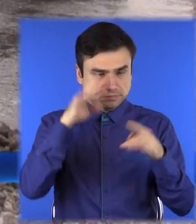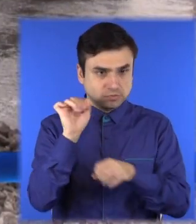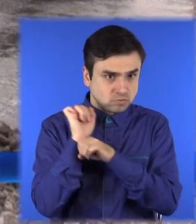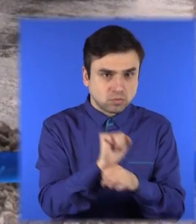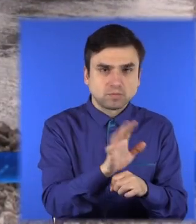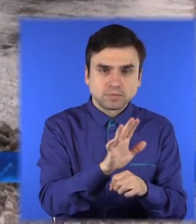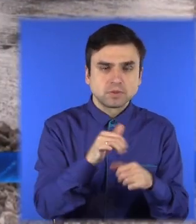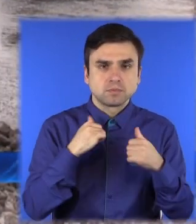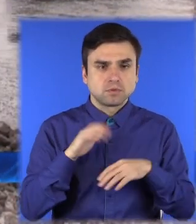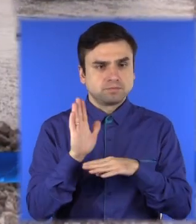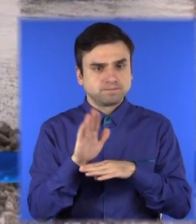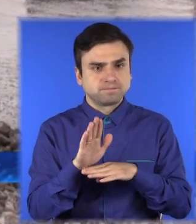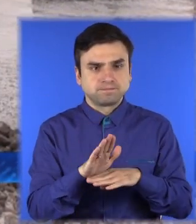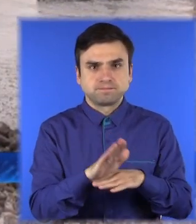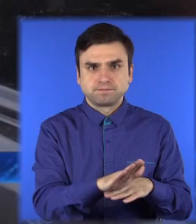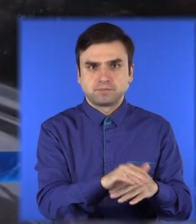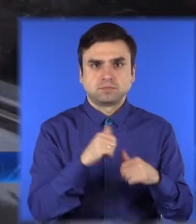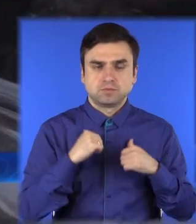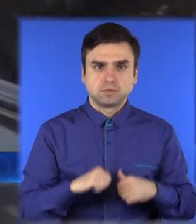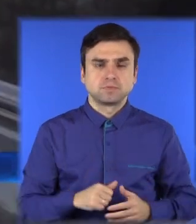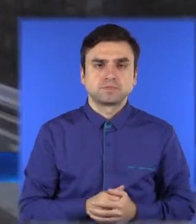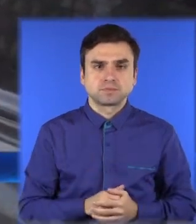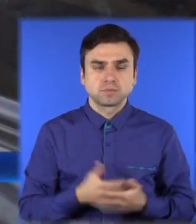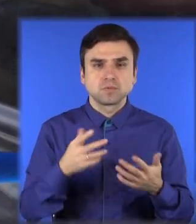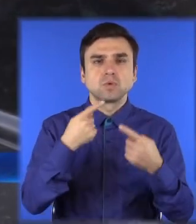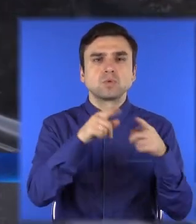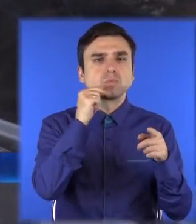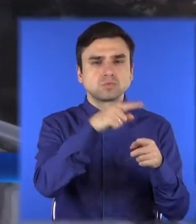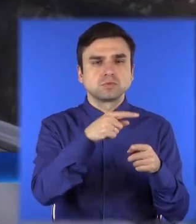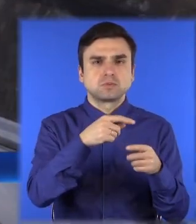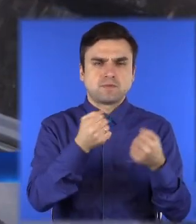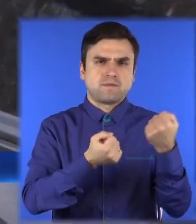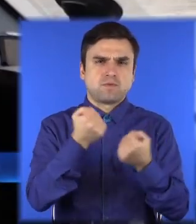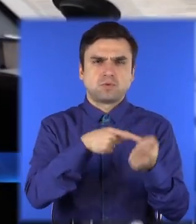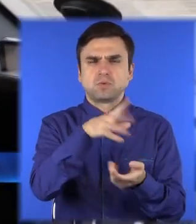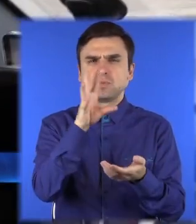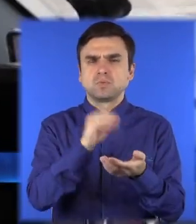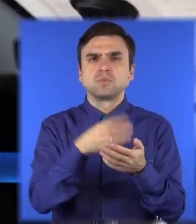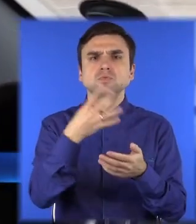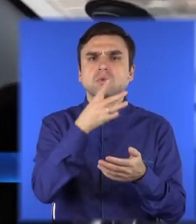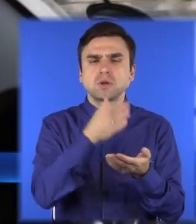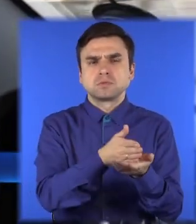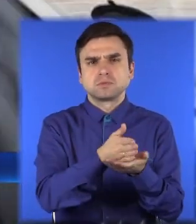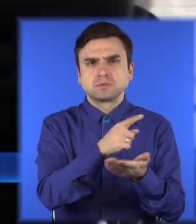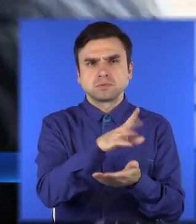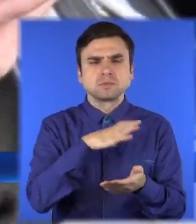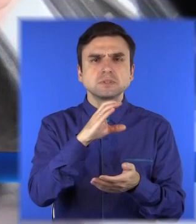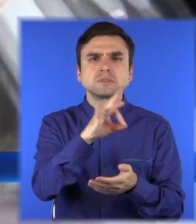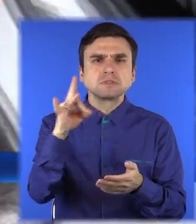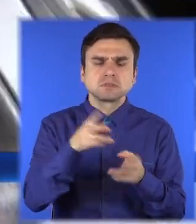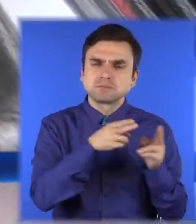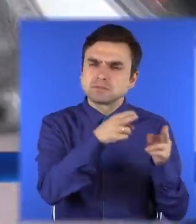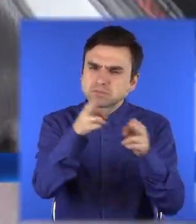через типові помилки під час керування автомобілем. Михайло, водій 40-річним стажем, об'їхав весь колишній СРСР та майже пів Європи.